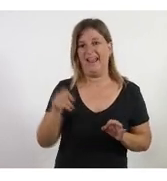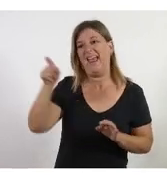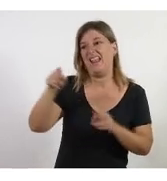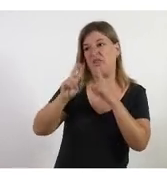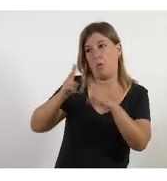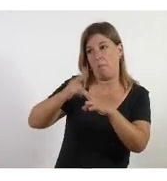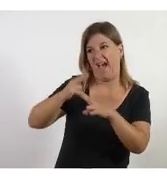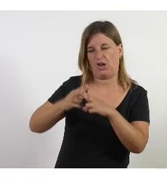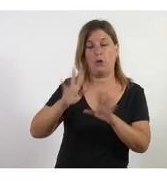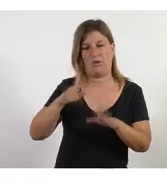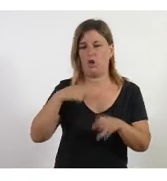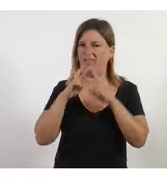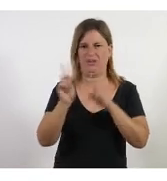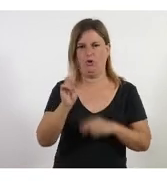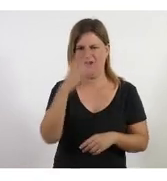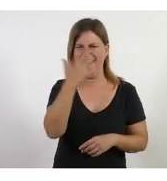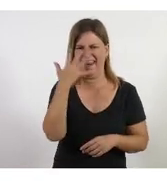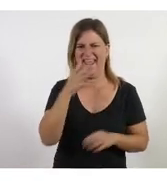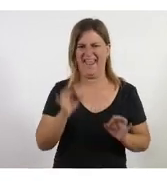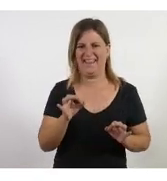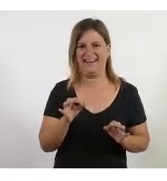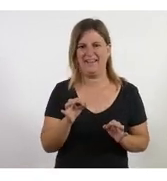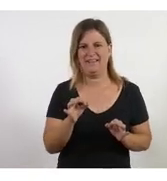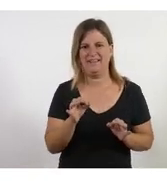jo crec que és negre. Llavors,